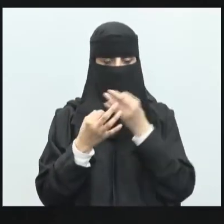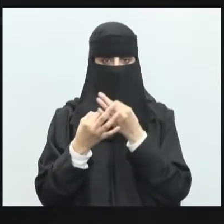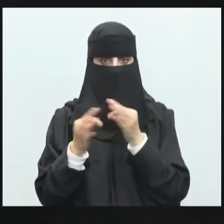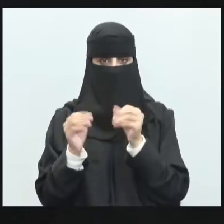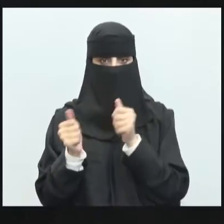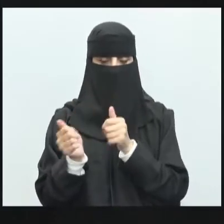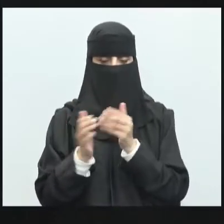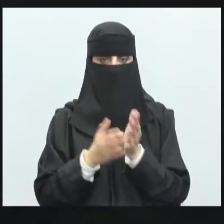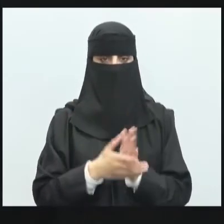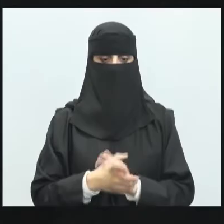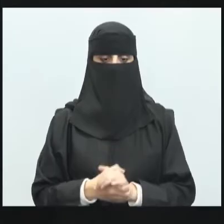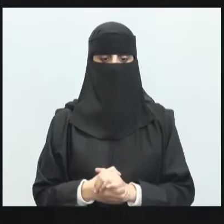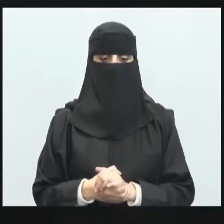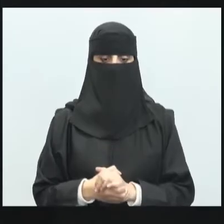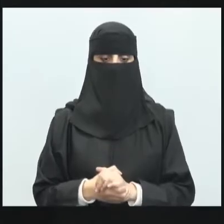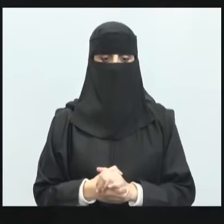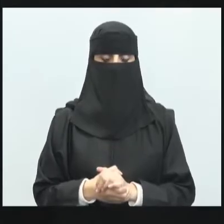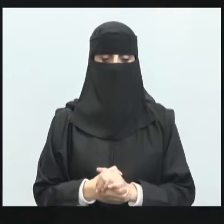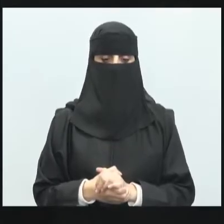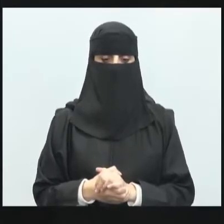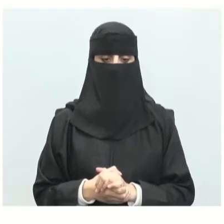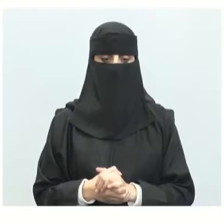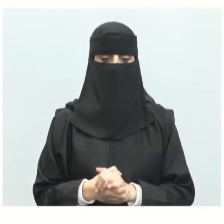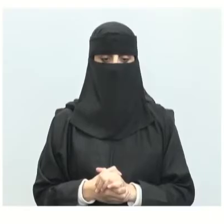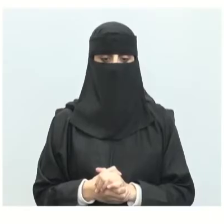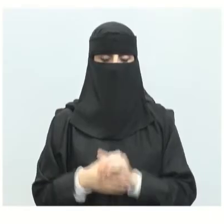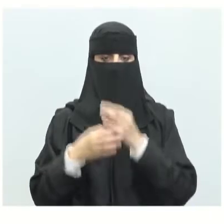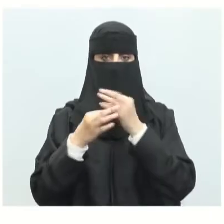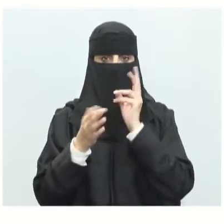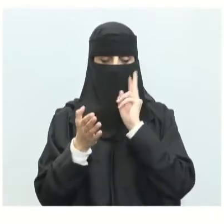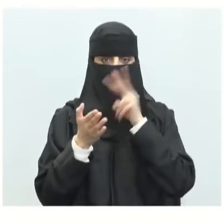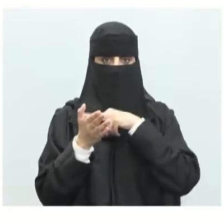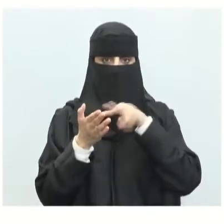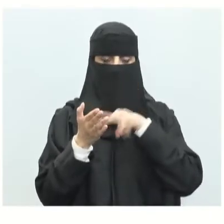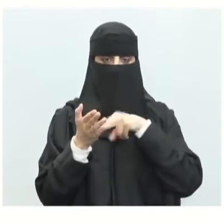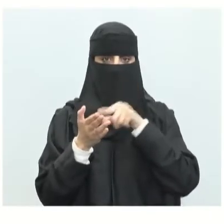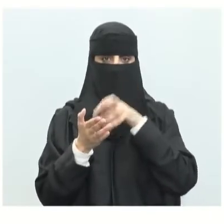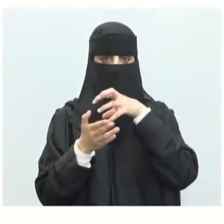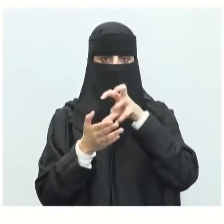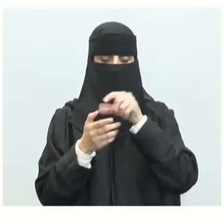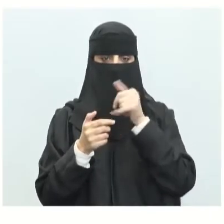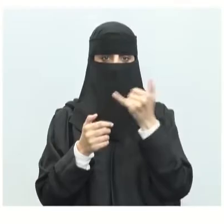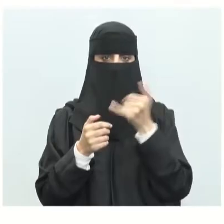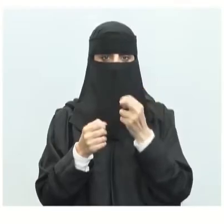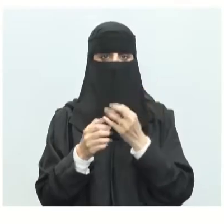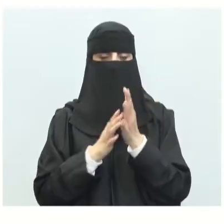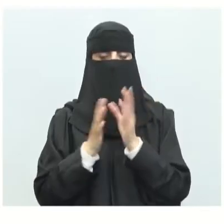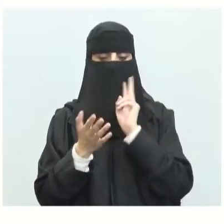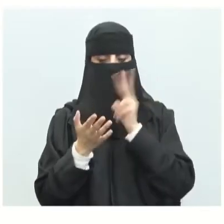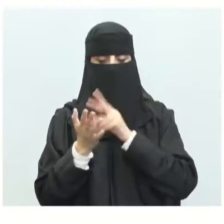السابقه اقرا هذه الفكره بفخر